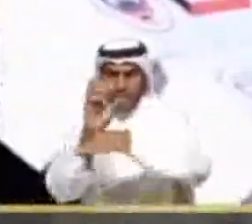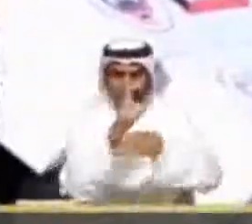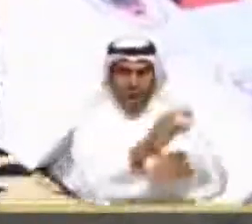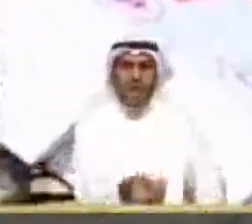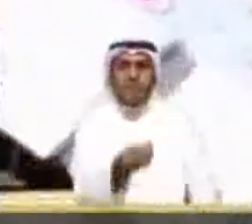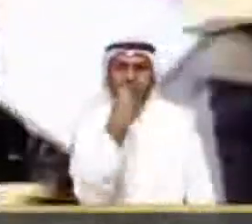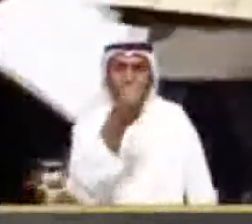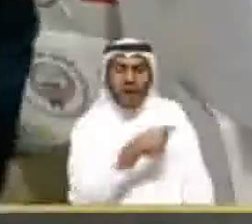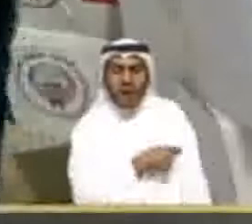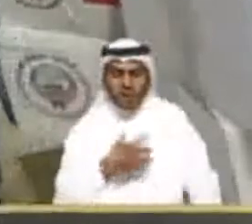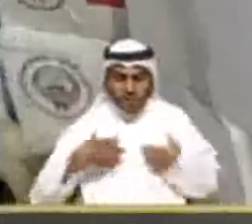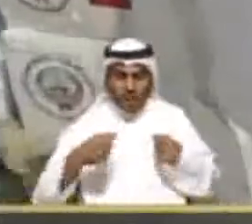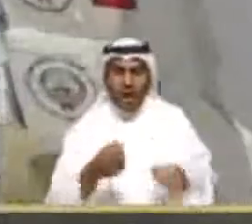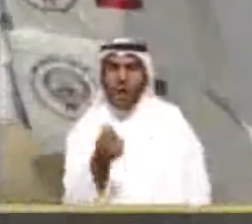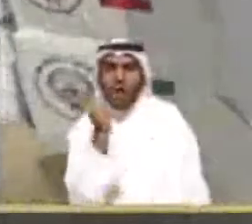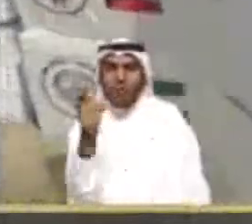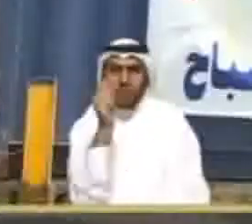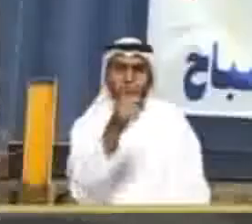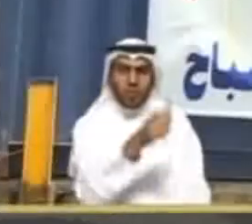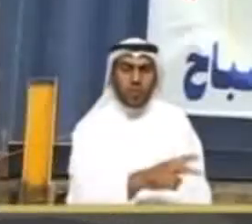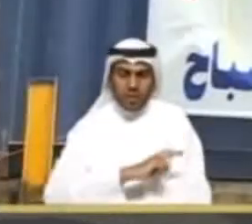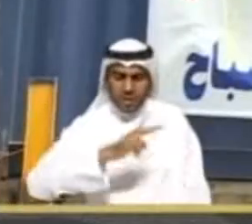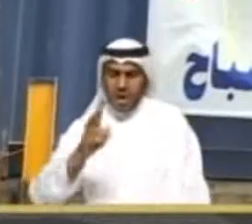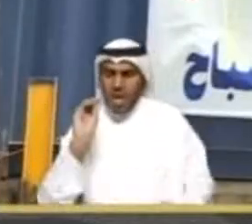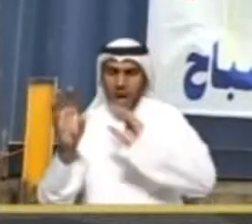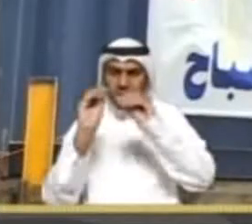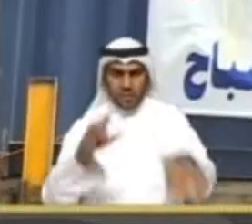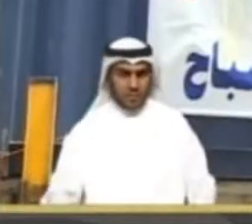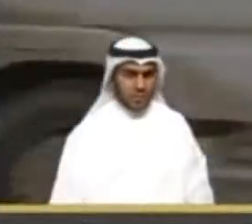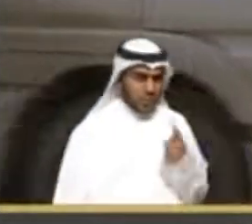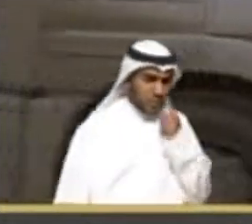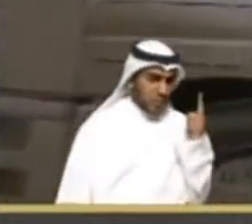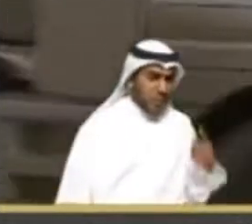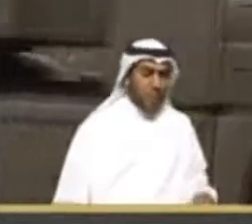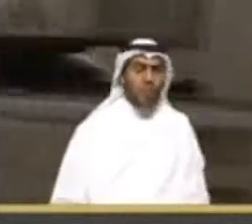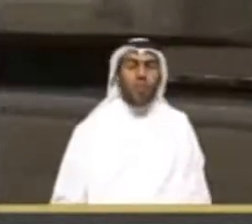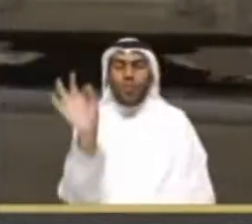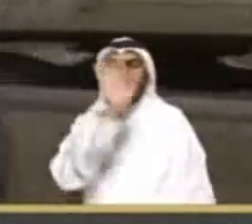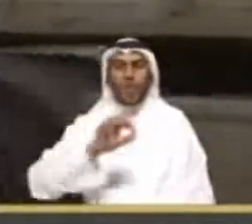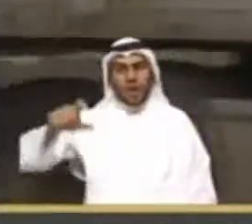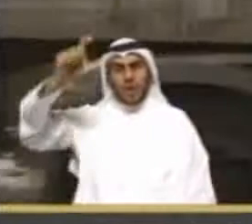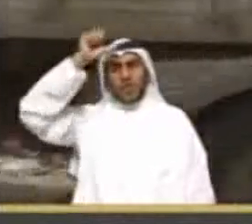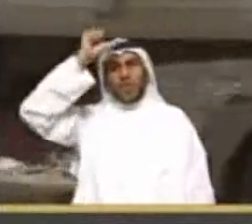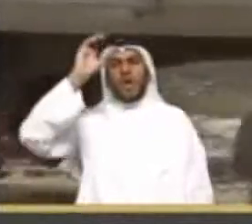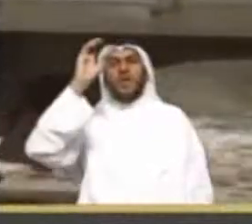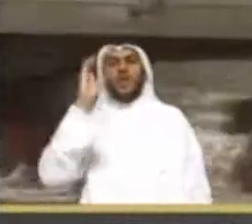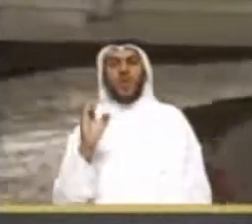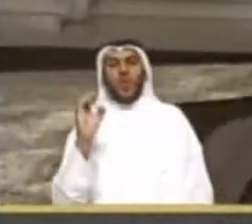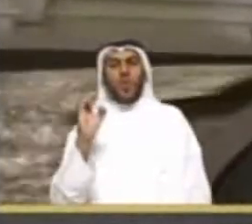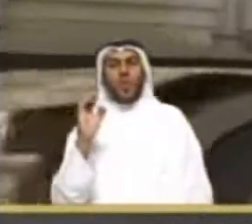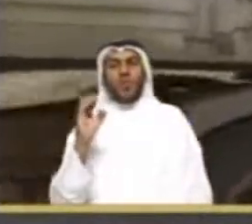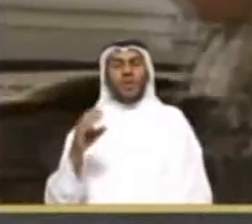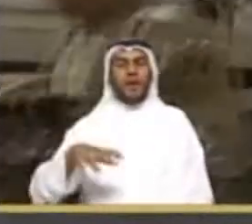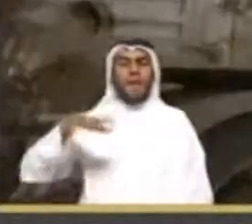والغذائية والصحية والمالية والعينية في مدينة كليس جنوب تركيا. افتتحت قرية حضرة